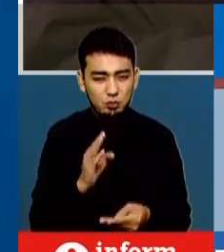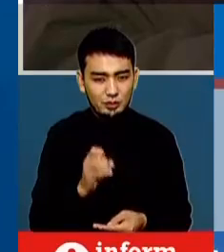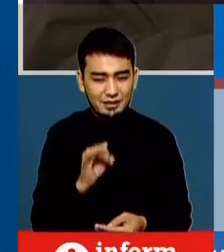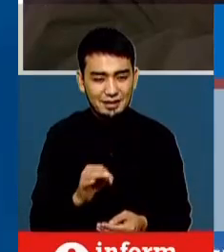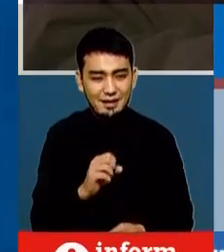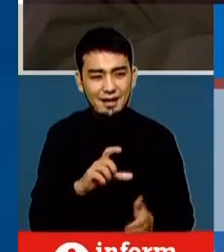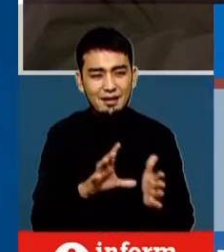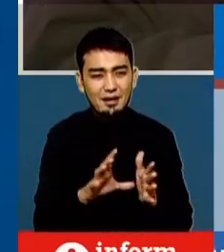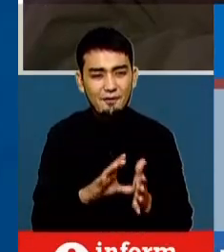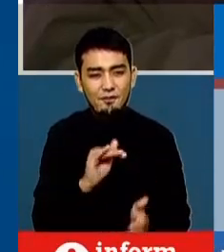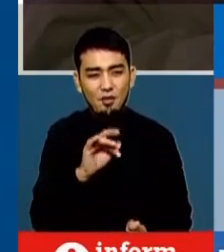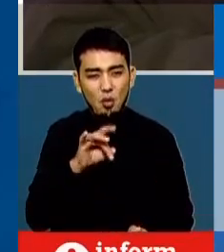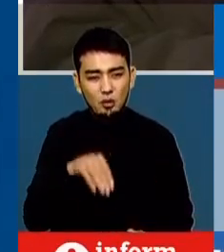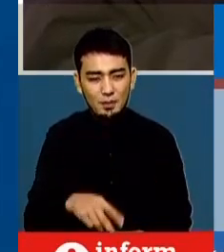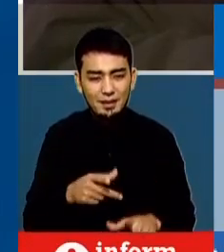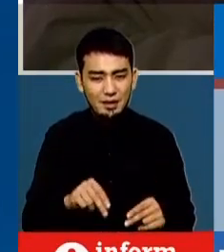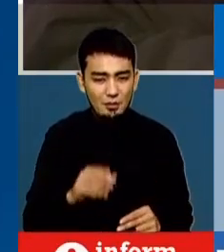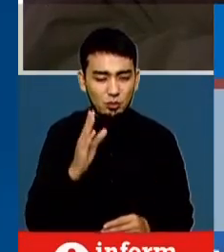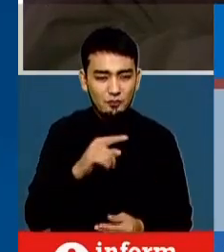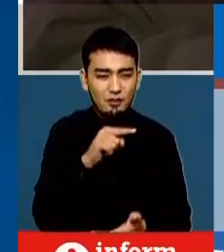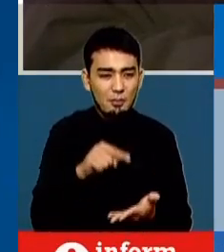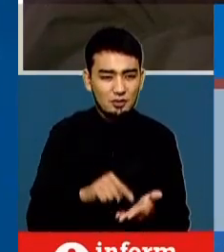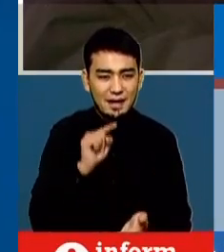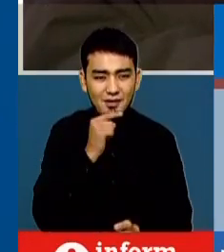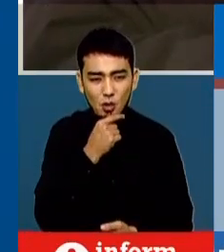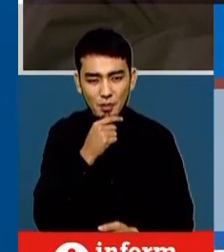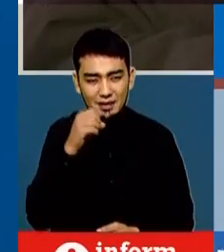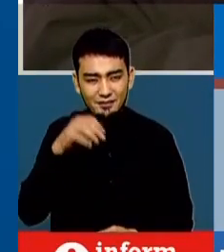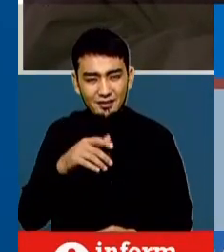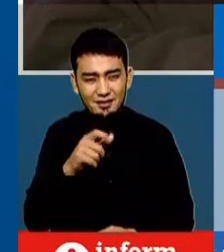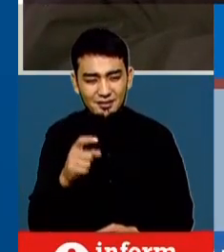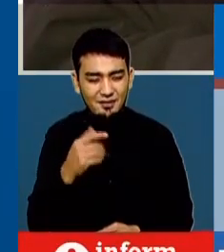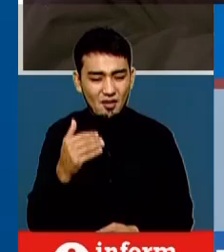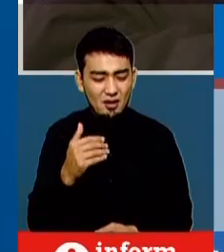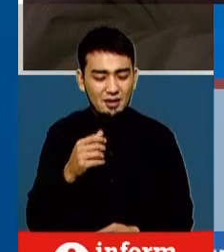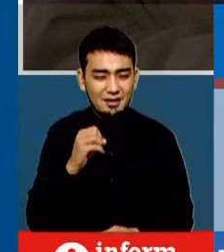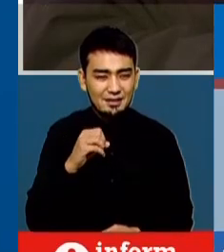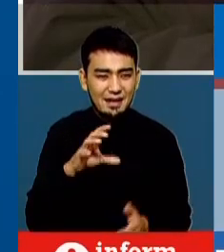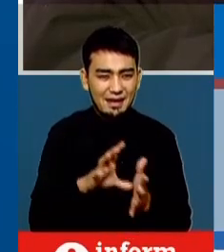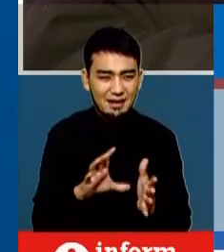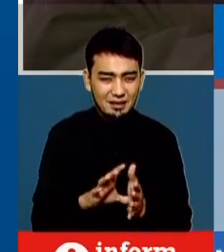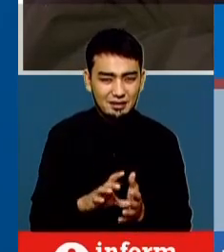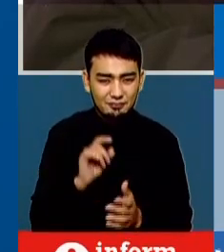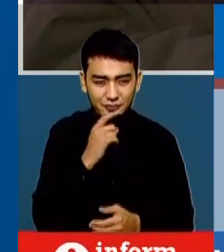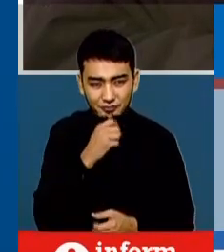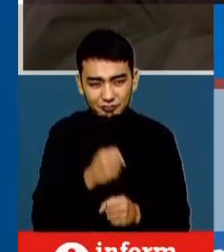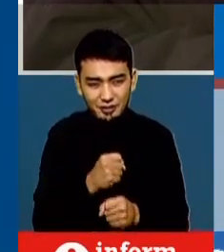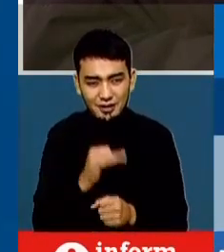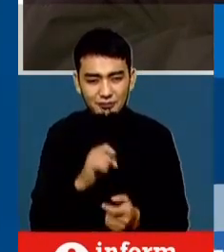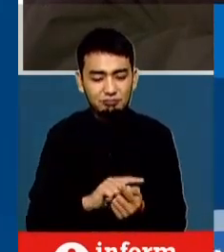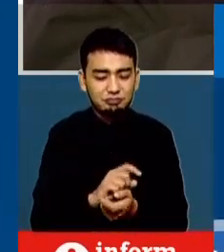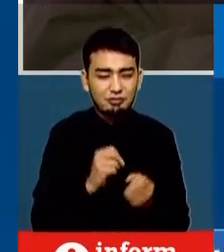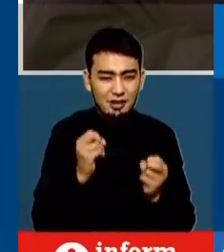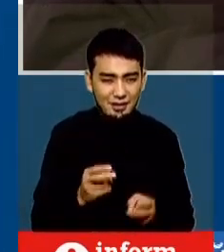энергетическом форуме, где будут рассмотрены вопросы экономии энергоресурсов, модернизации и диверсификации путей ее транспортировки, а